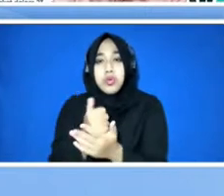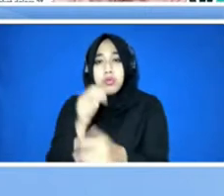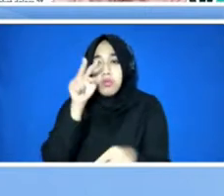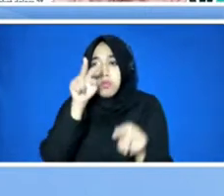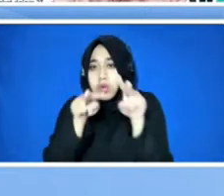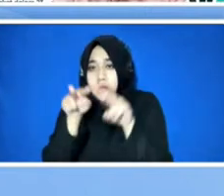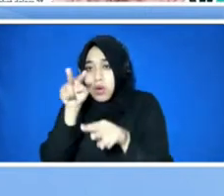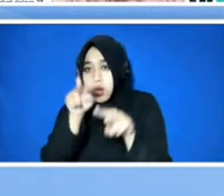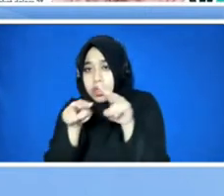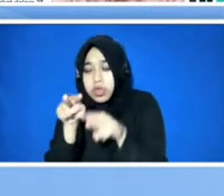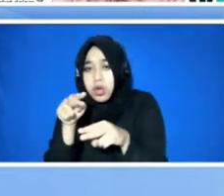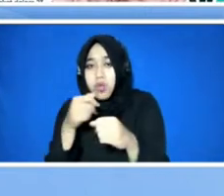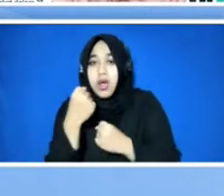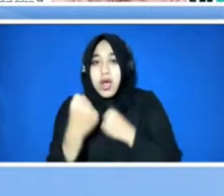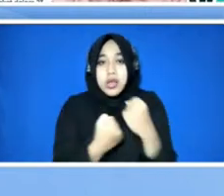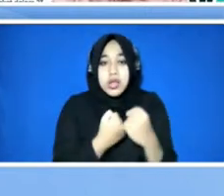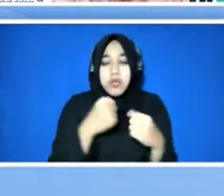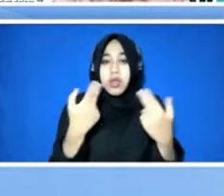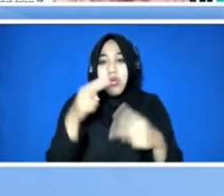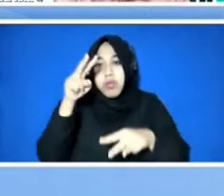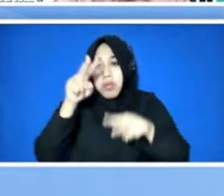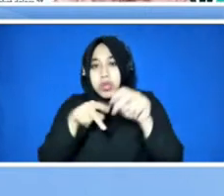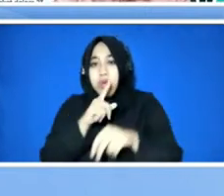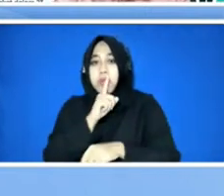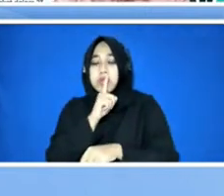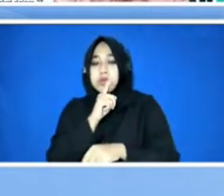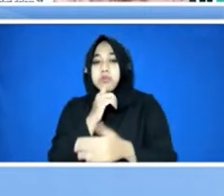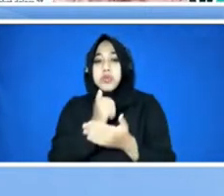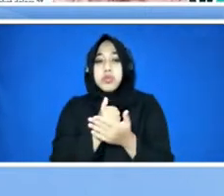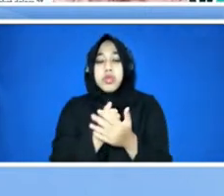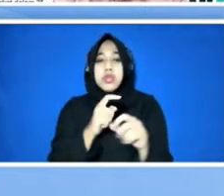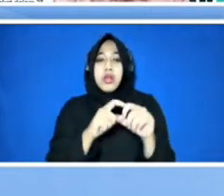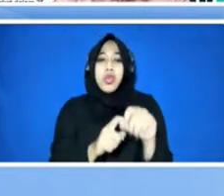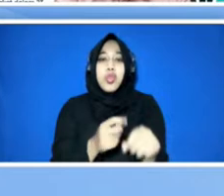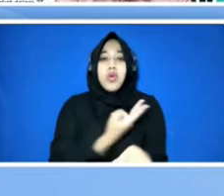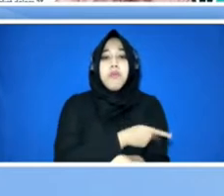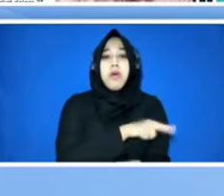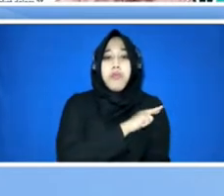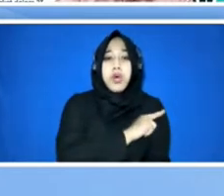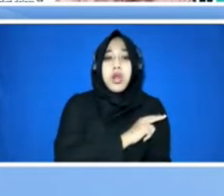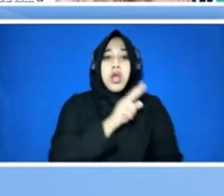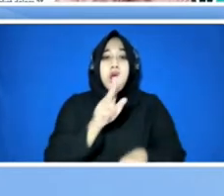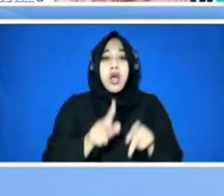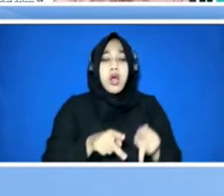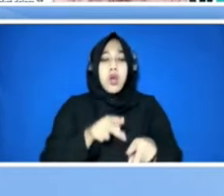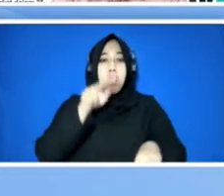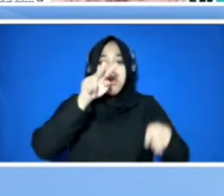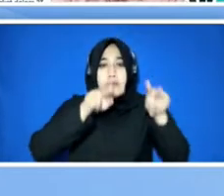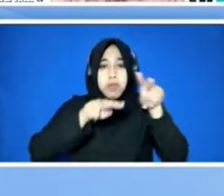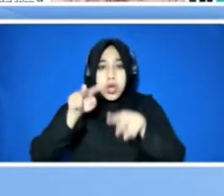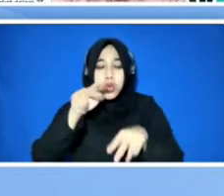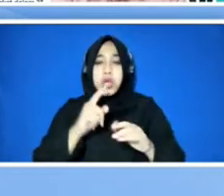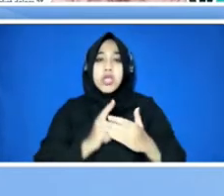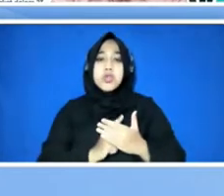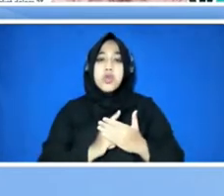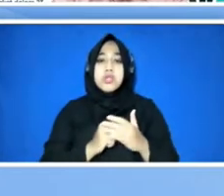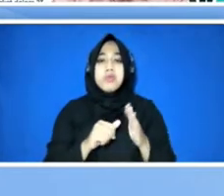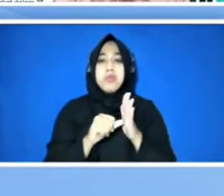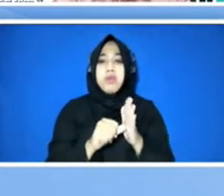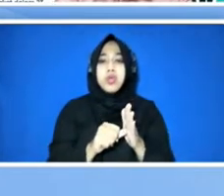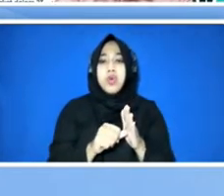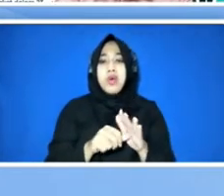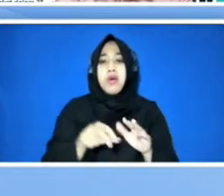secara pasif atau secara aktif. Nah, ini tergantung kemampuan. Tapi kalau pemantauan isolasi hanya memantau, membantu